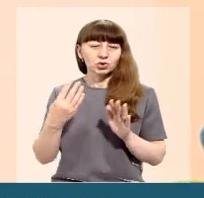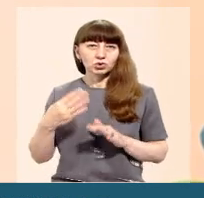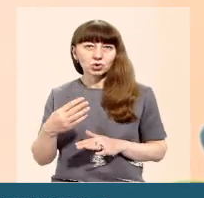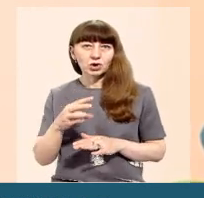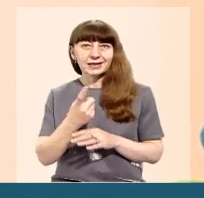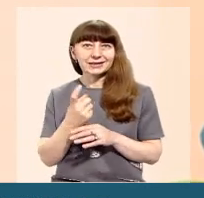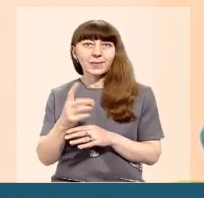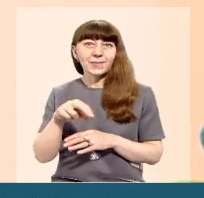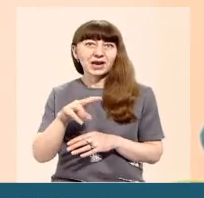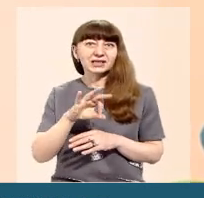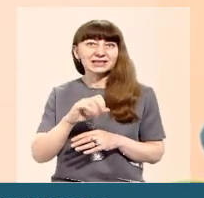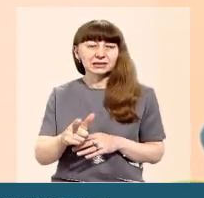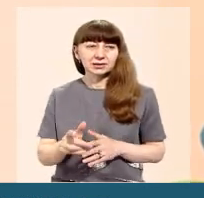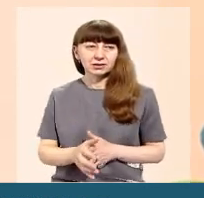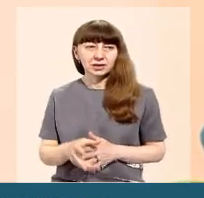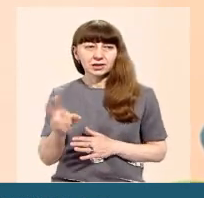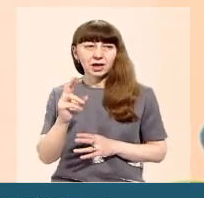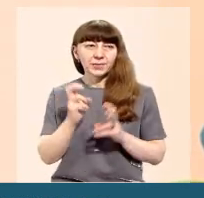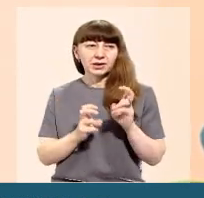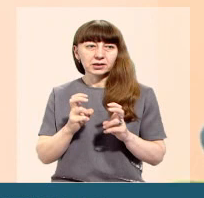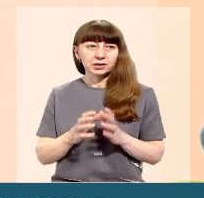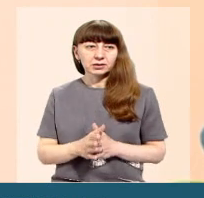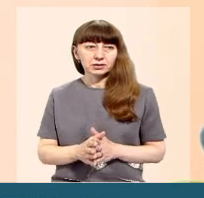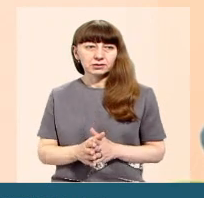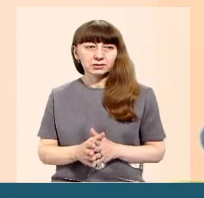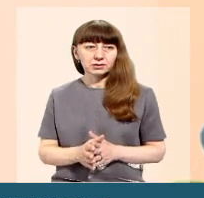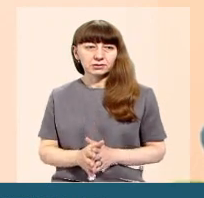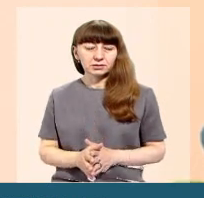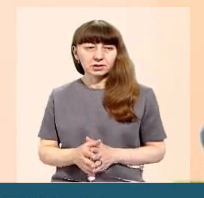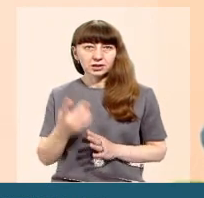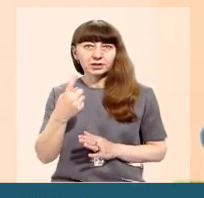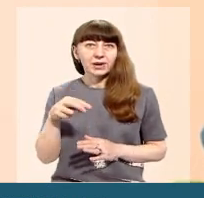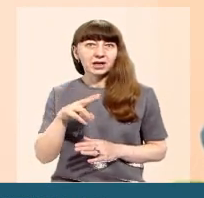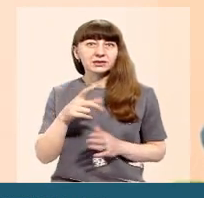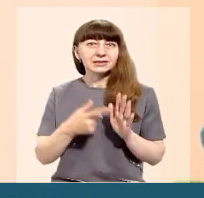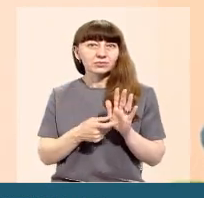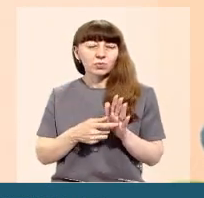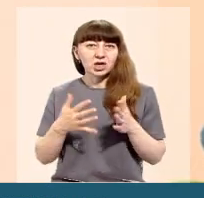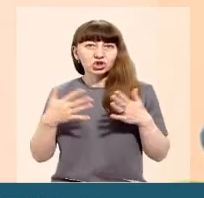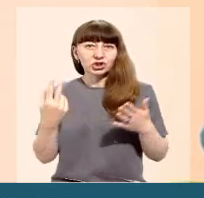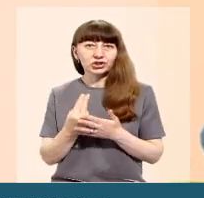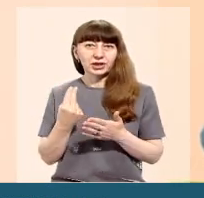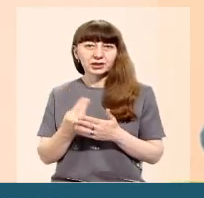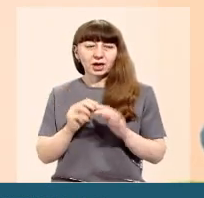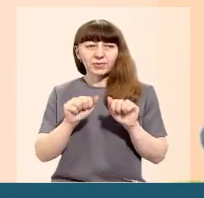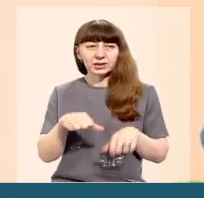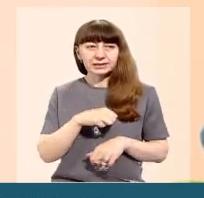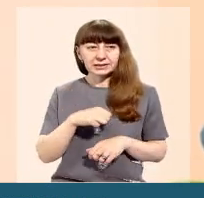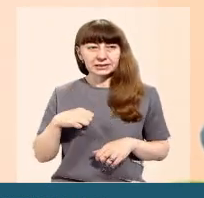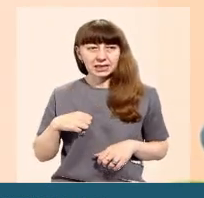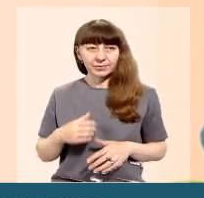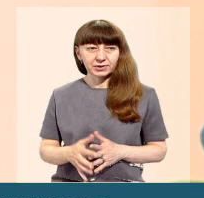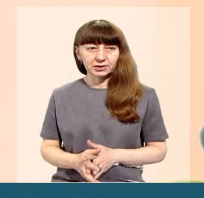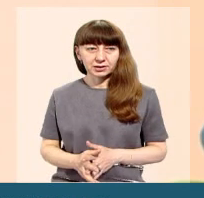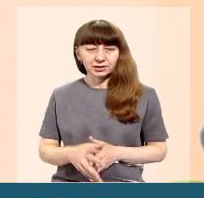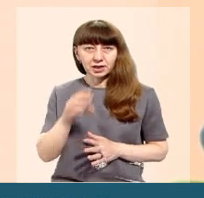Вот если вдуматься, миллиард тенге для предприятия ТЭК, а вообще миллиард 700. Это большие деньги. Они могли бы сами свои сети и